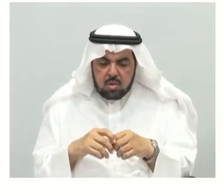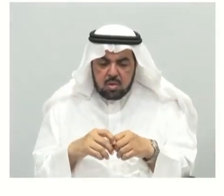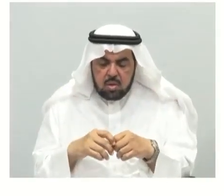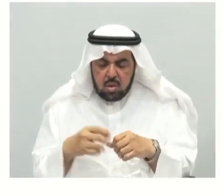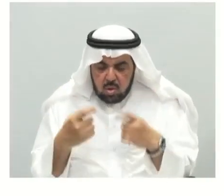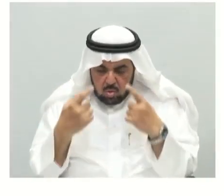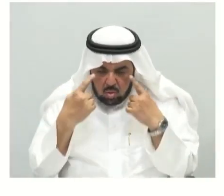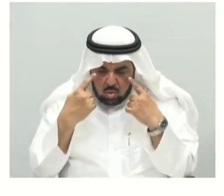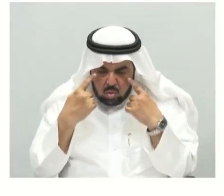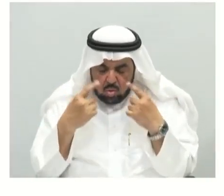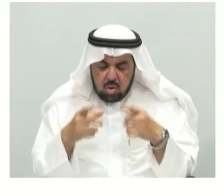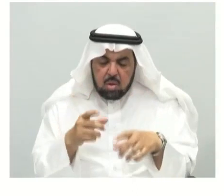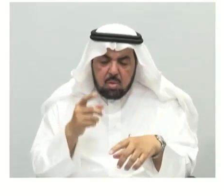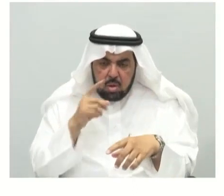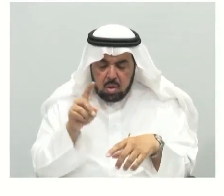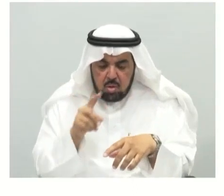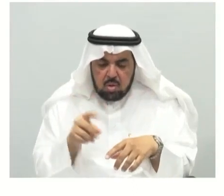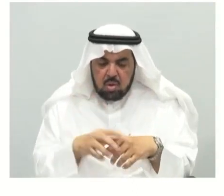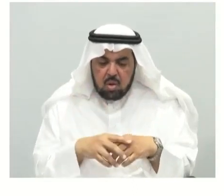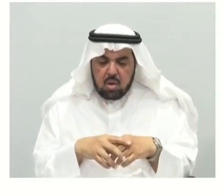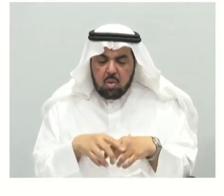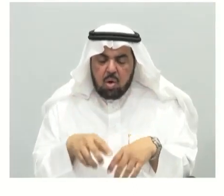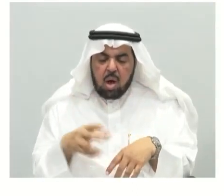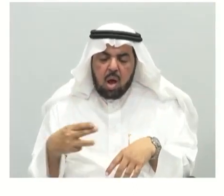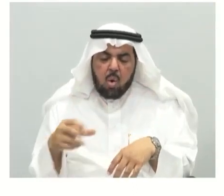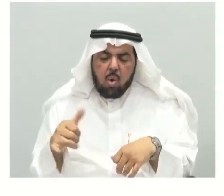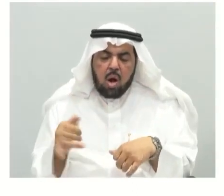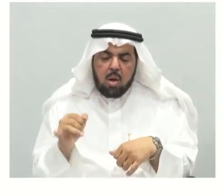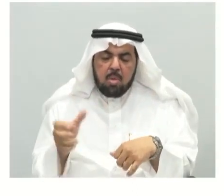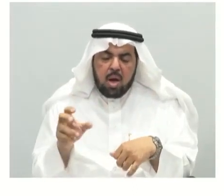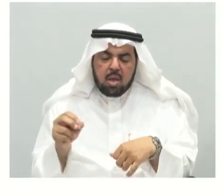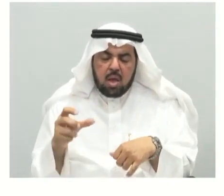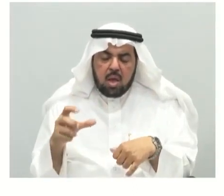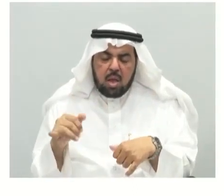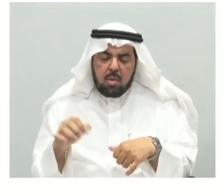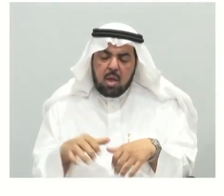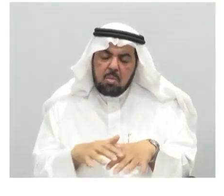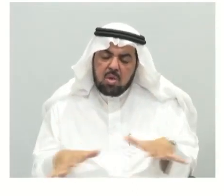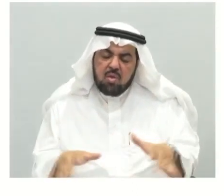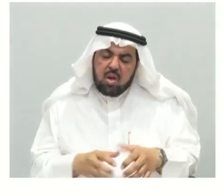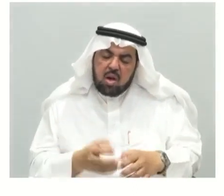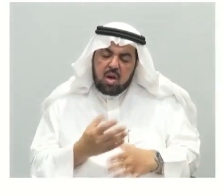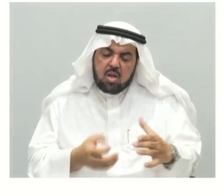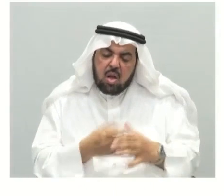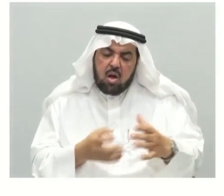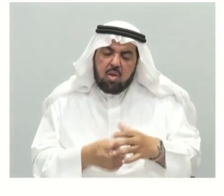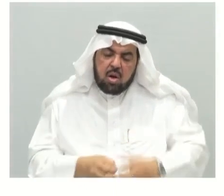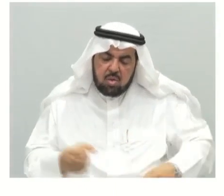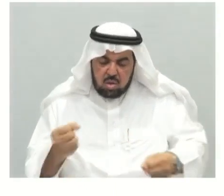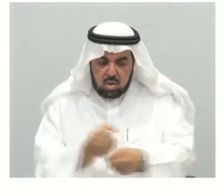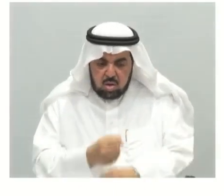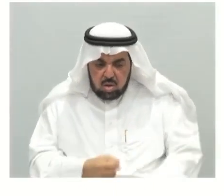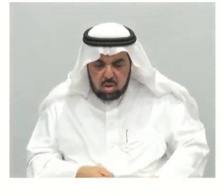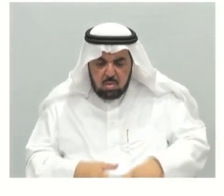والعيون تستخدم للاحساس ونلاحظ العوامات القدميه متكيفه للتكاثر كما تستخدم